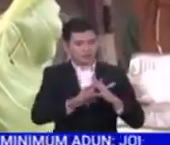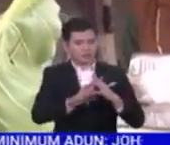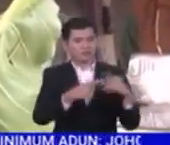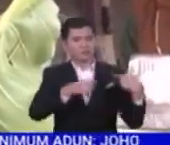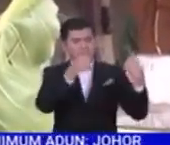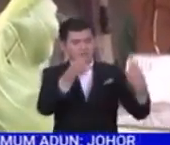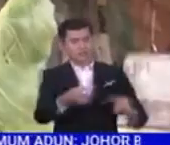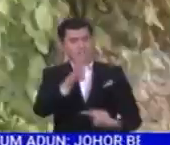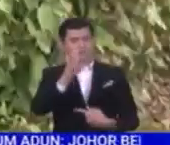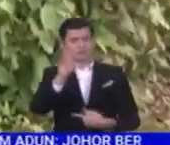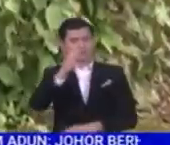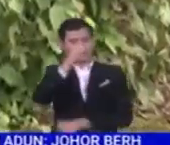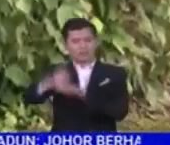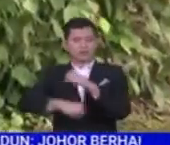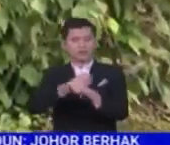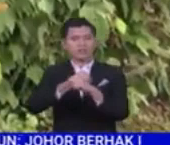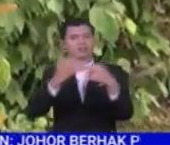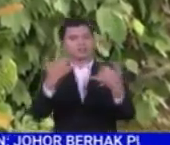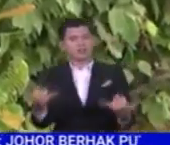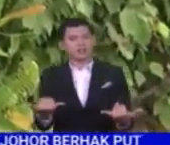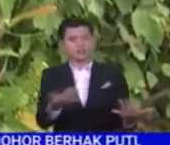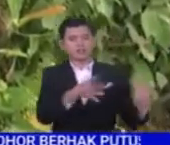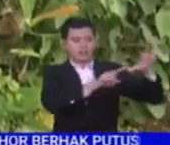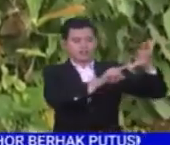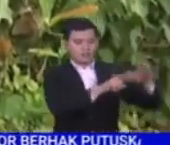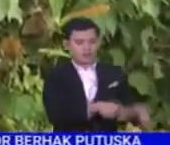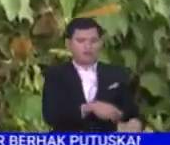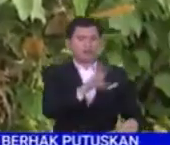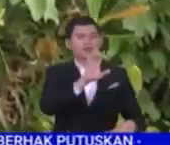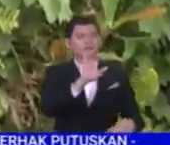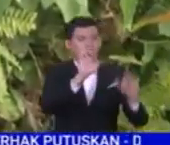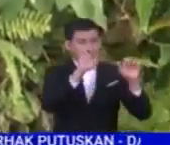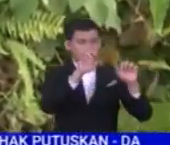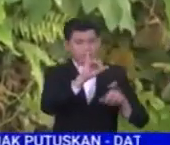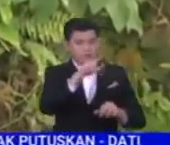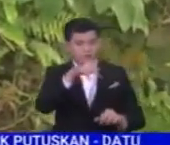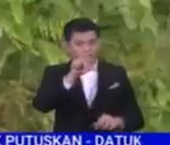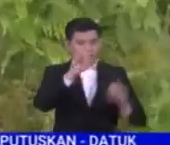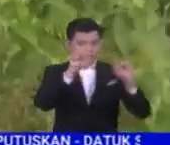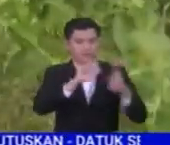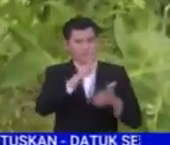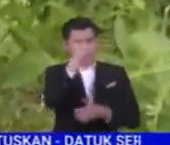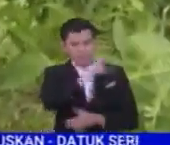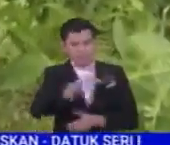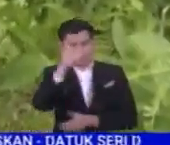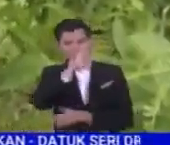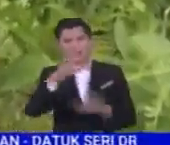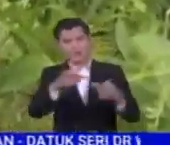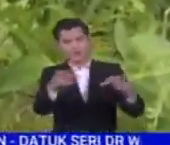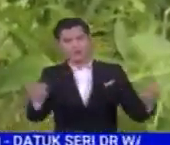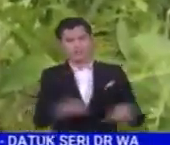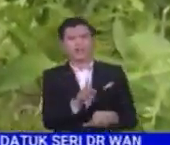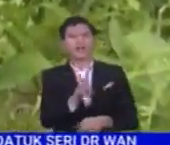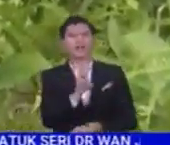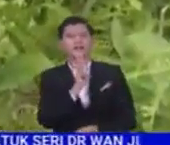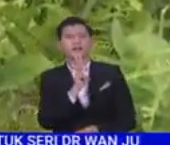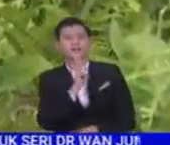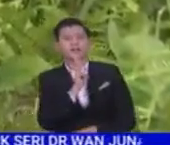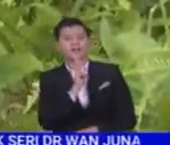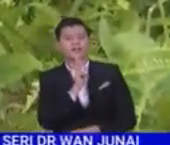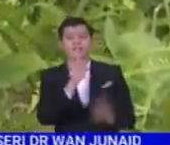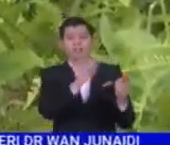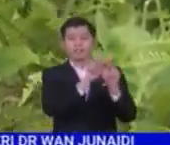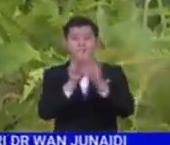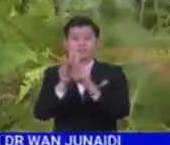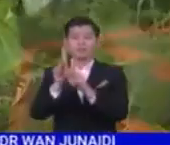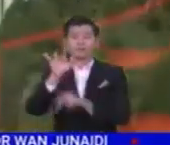ibunya masih ada. Kini, daun simpul mudah dicari di kawasan berpaya sekitar Kuala Rompin, antaranya di